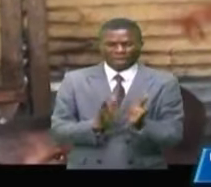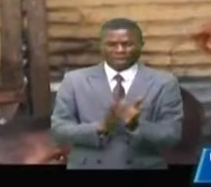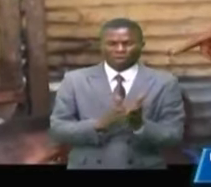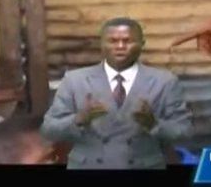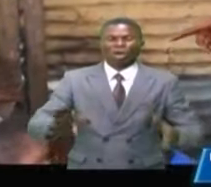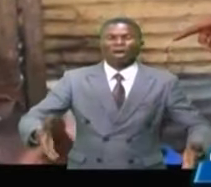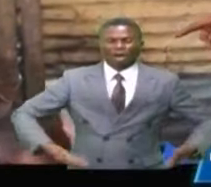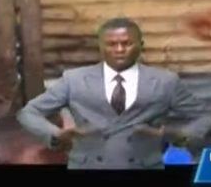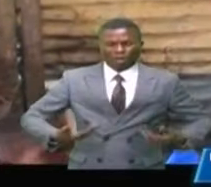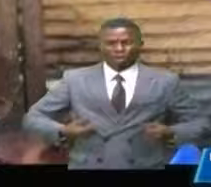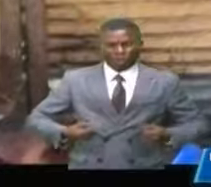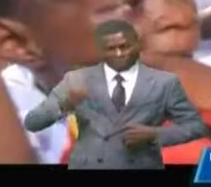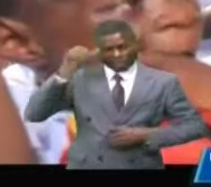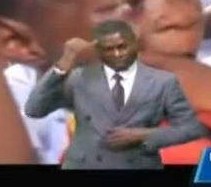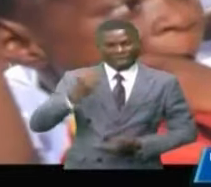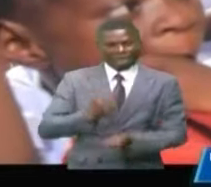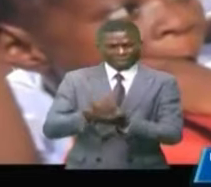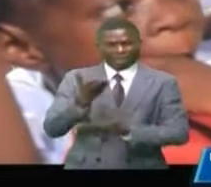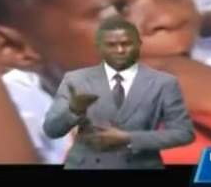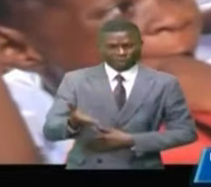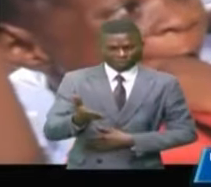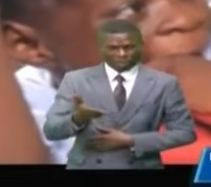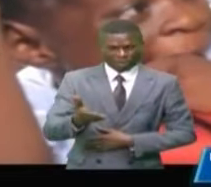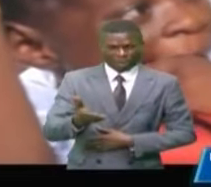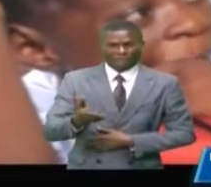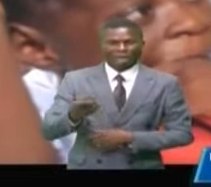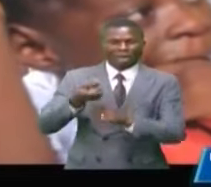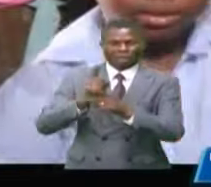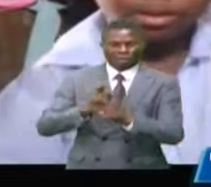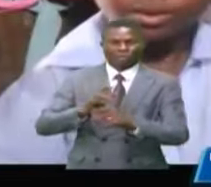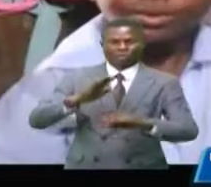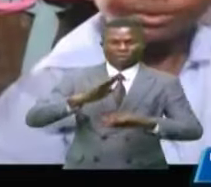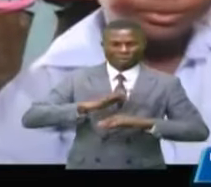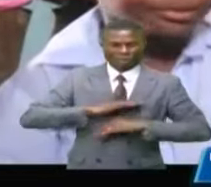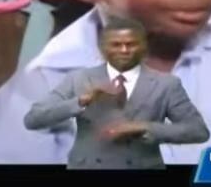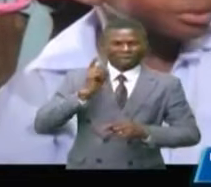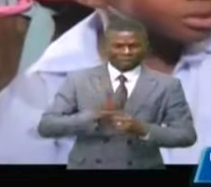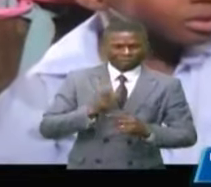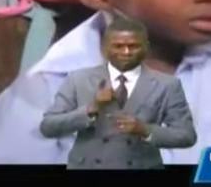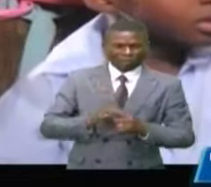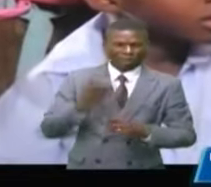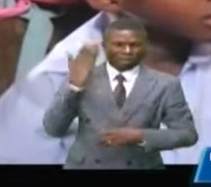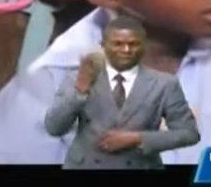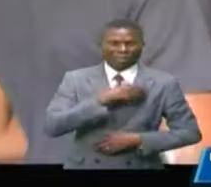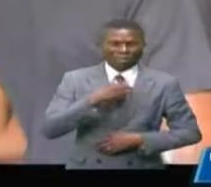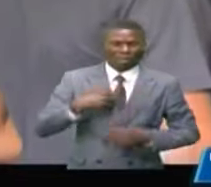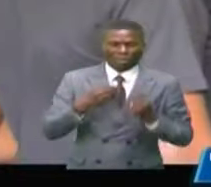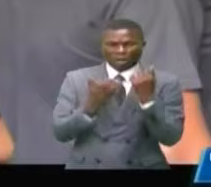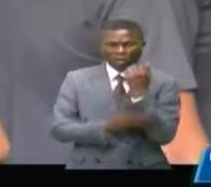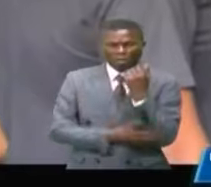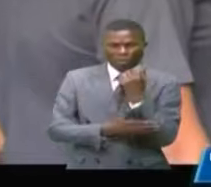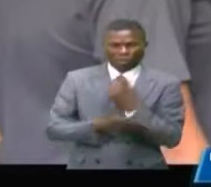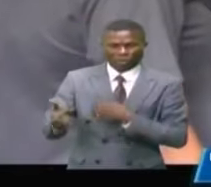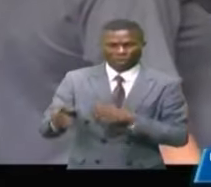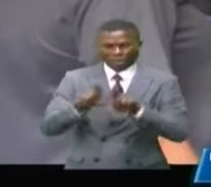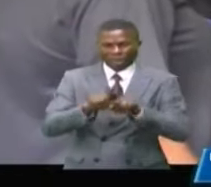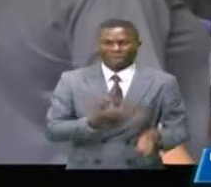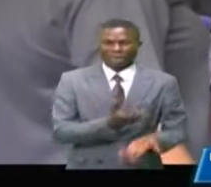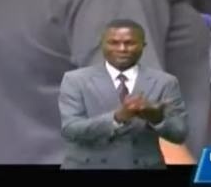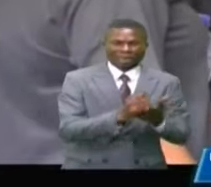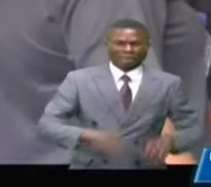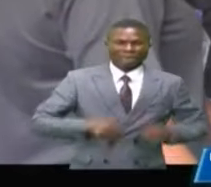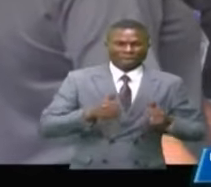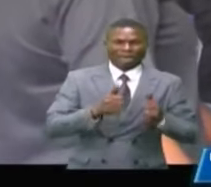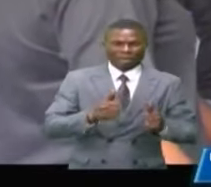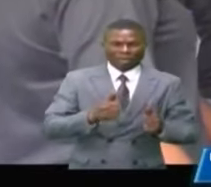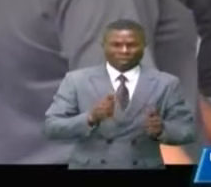scolaire qui pensent que cette assistance vient d'une part répondre aux difficultés des parents d'élèves et d'autre part favoriser la